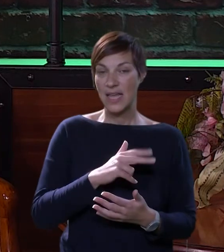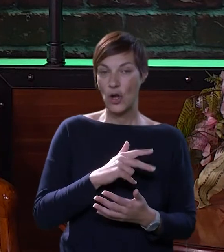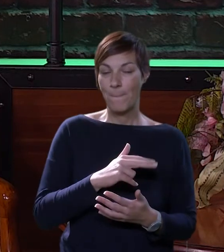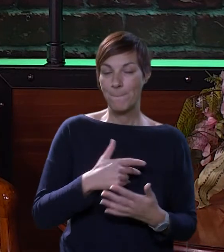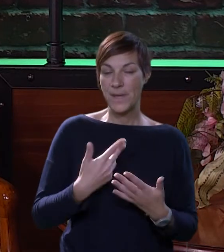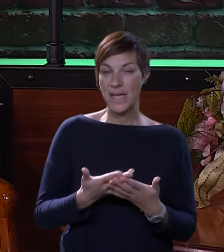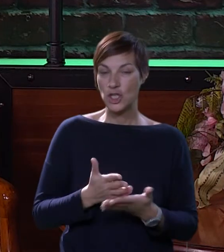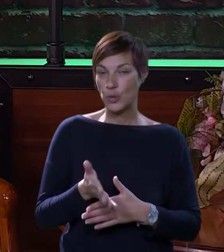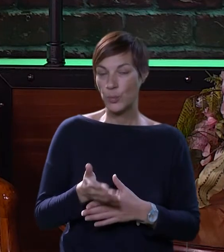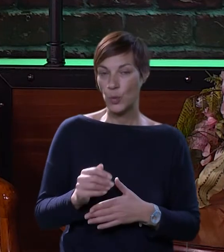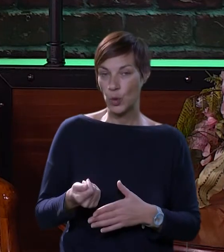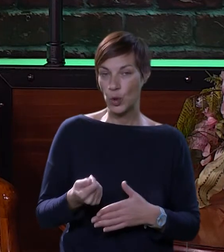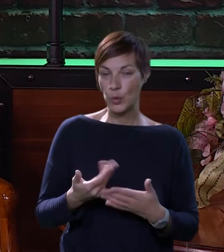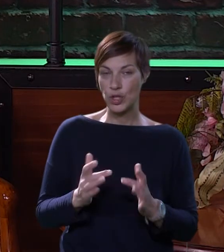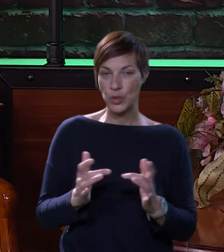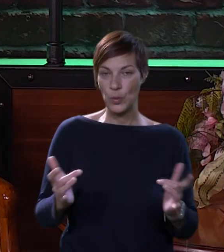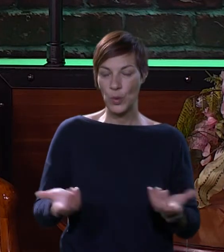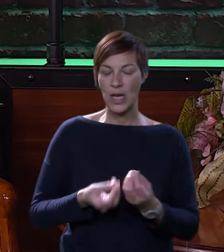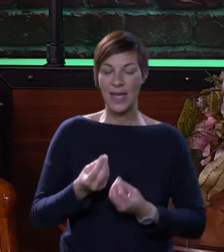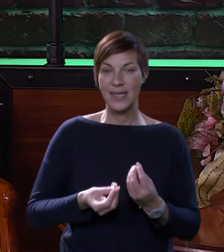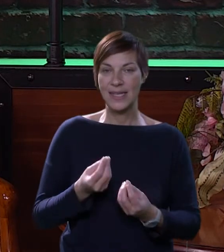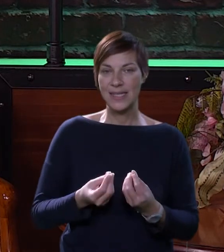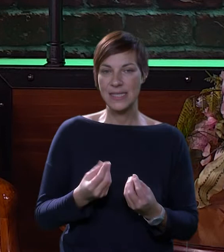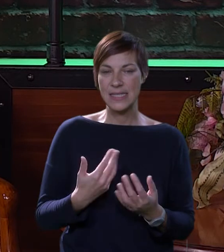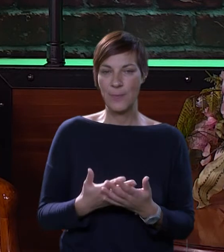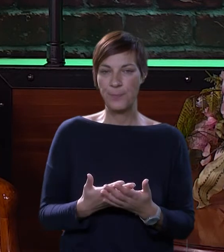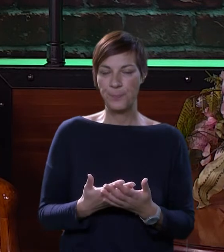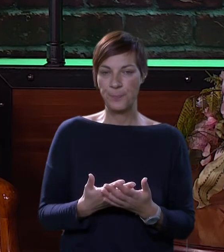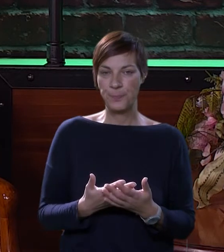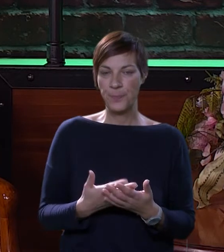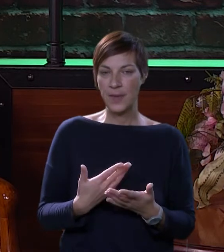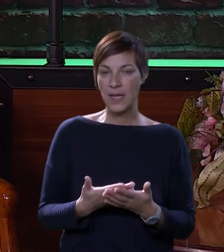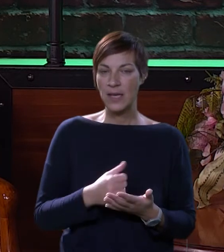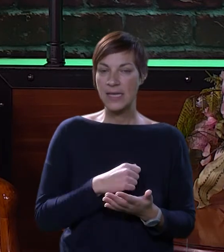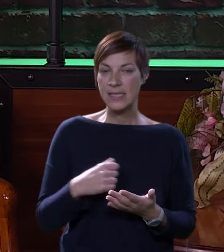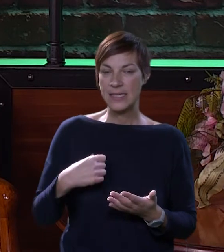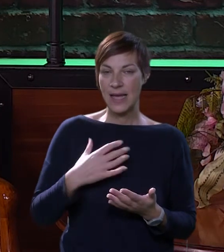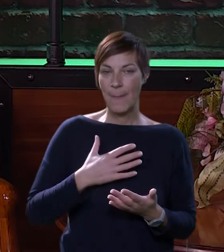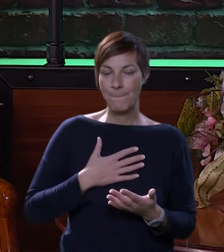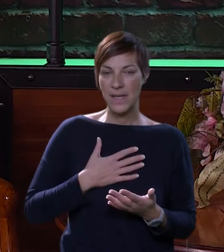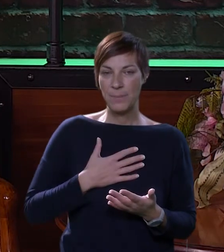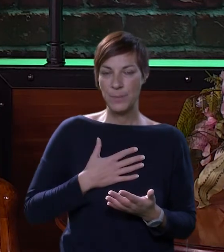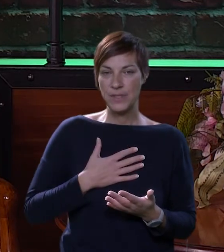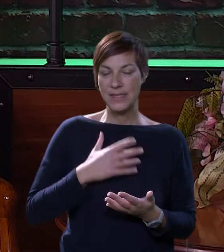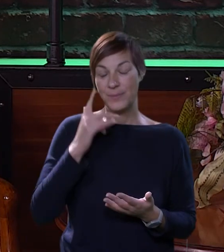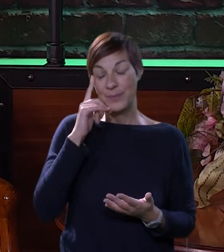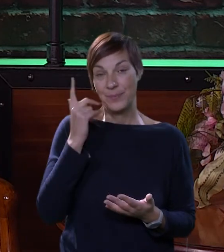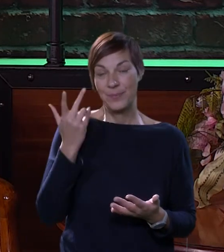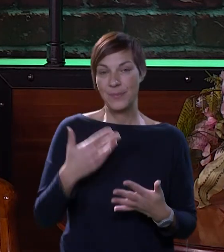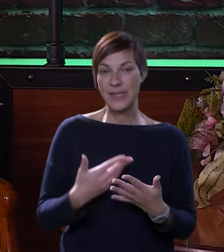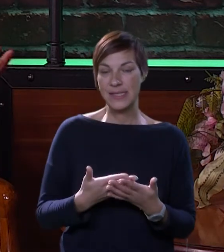braćom ili sestrama uključuju te online igrice. One same po sebi, mislim,